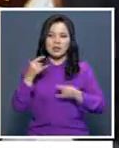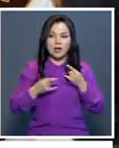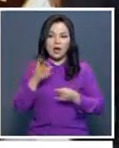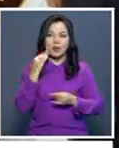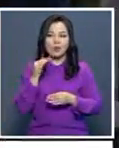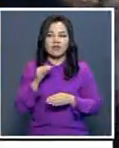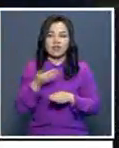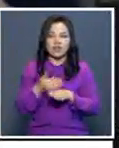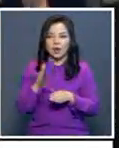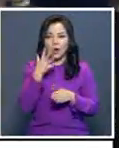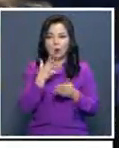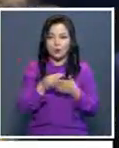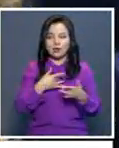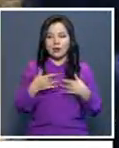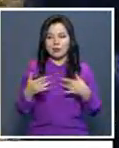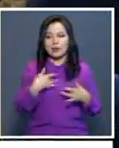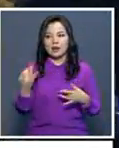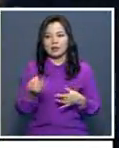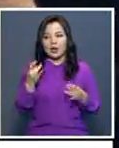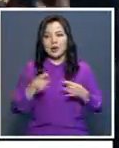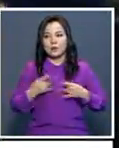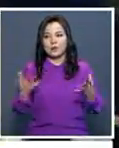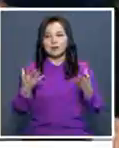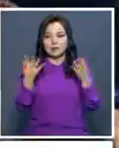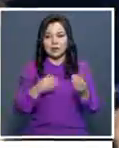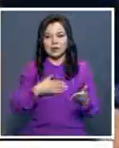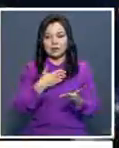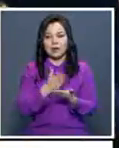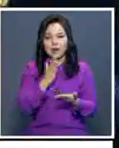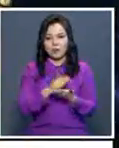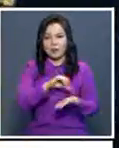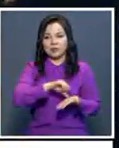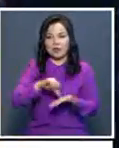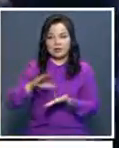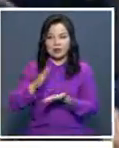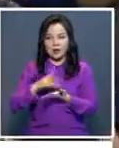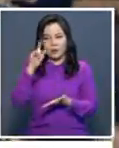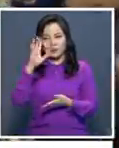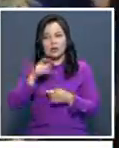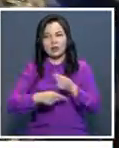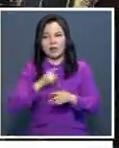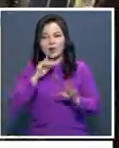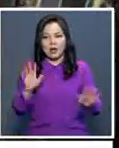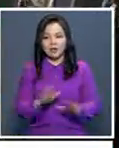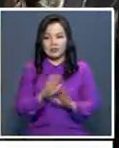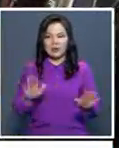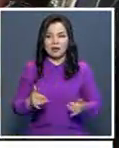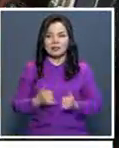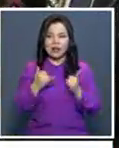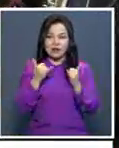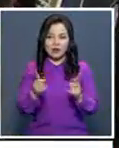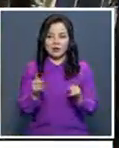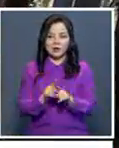филиалының қызметкерлері өздерінің өнерлерін көрсетіп мереке көркін қыздырды. Сонымен қатар елге белгілі дәстүрлі әншілер әннен шашу